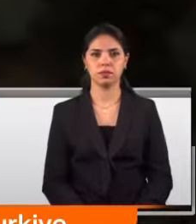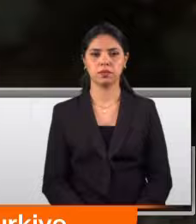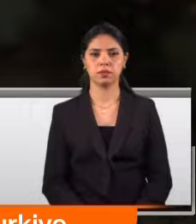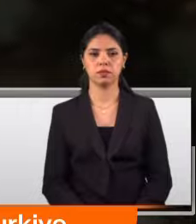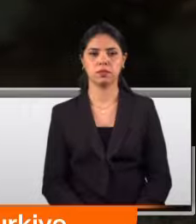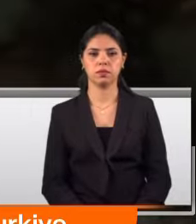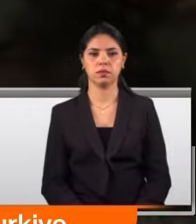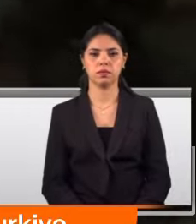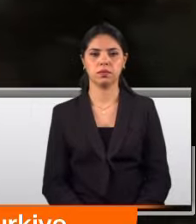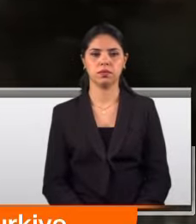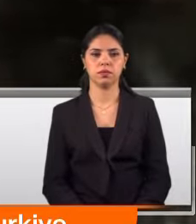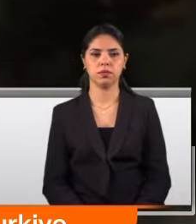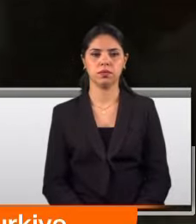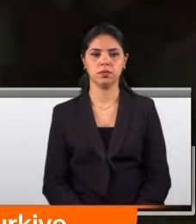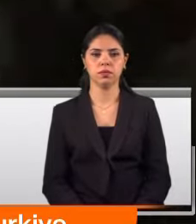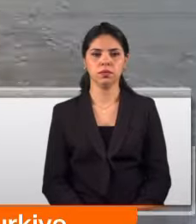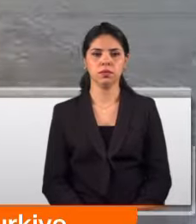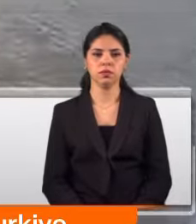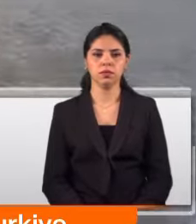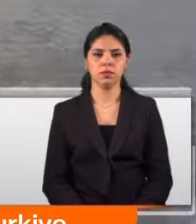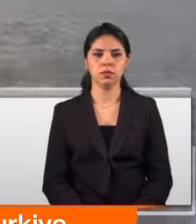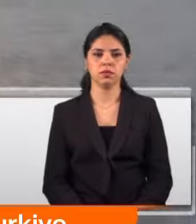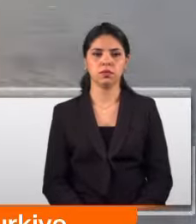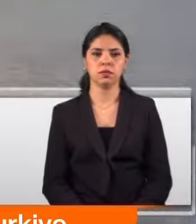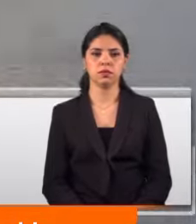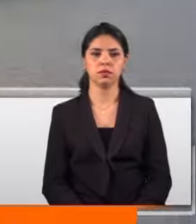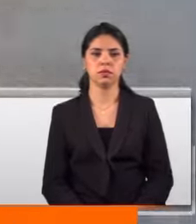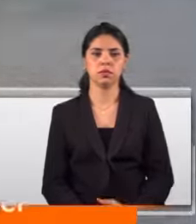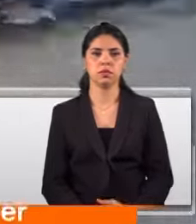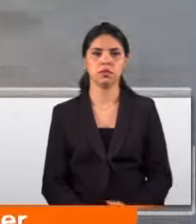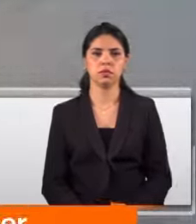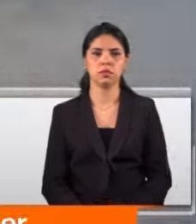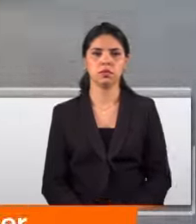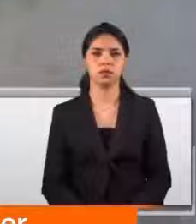Birden salladı, çatışa söyledi, tavan nebat yap, düşüyor.